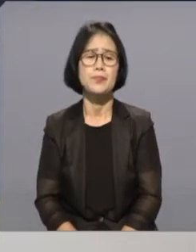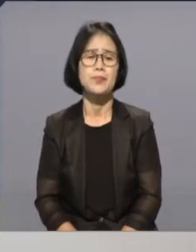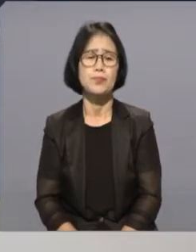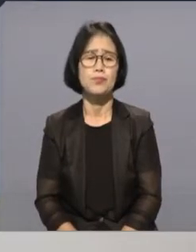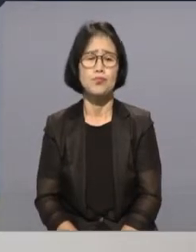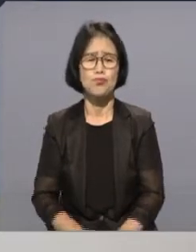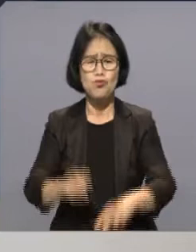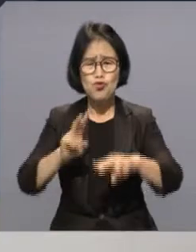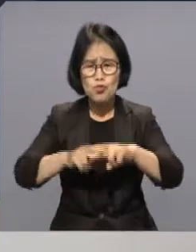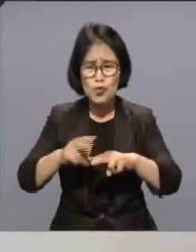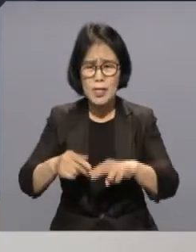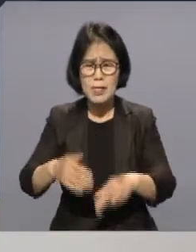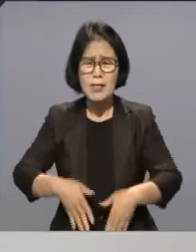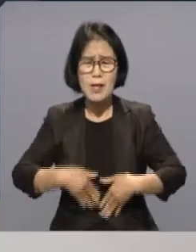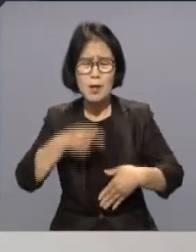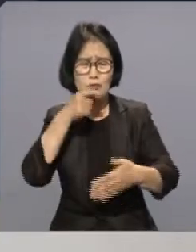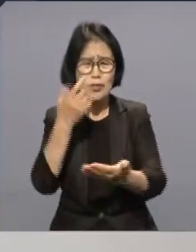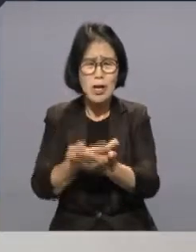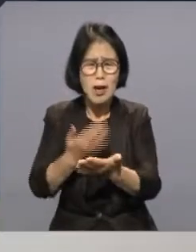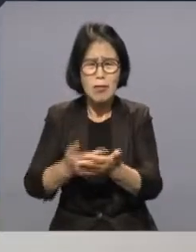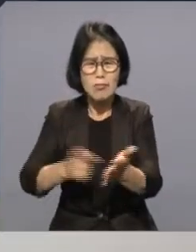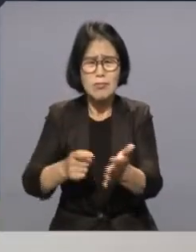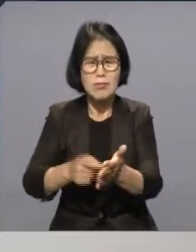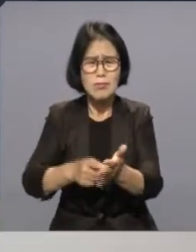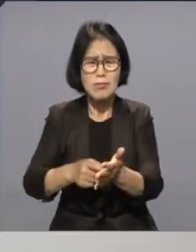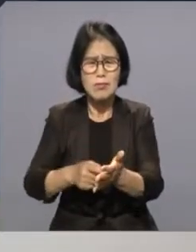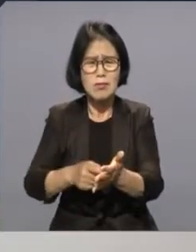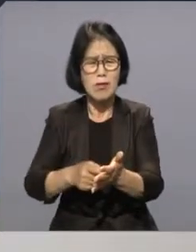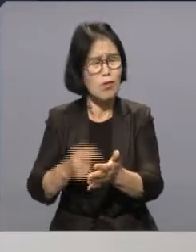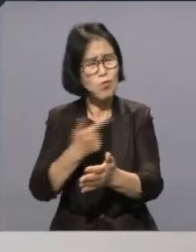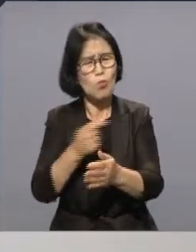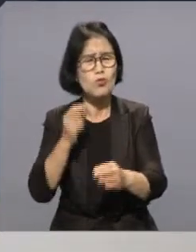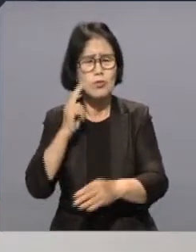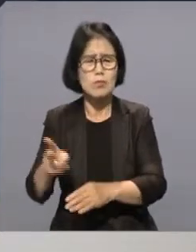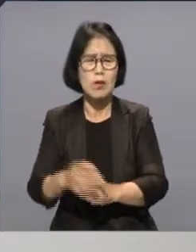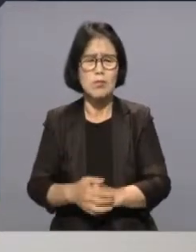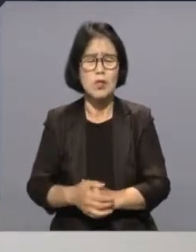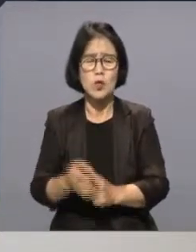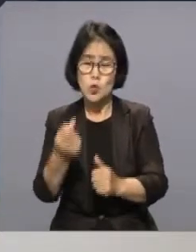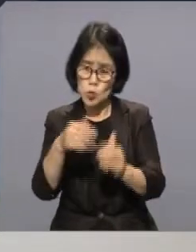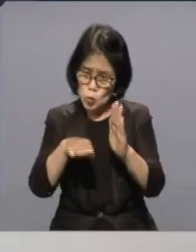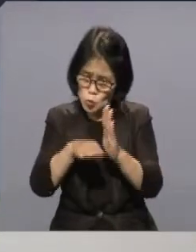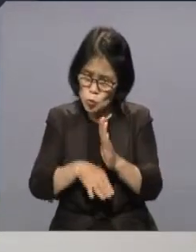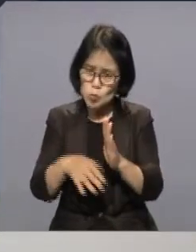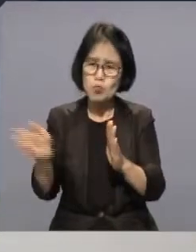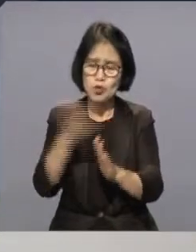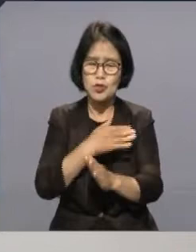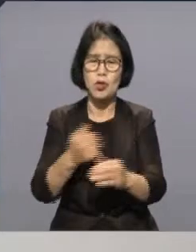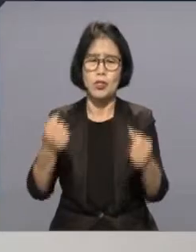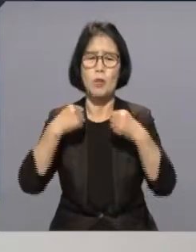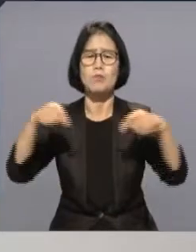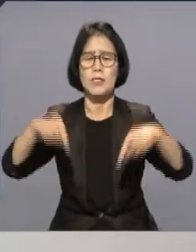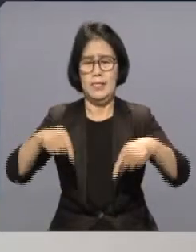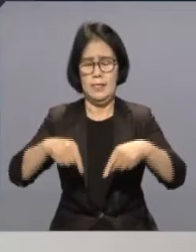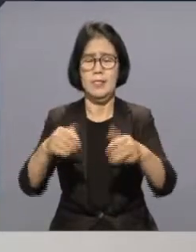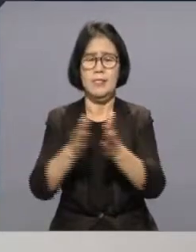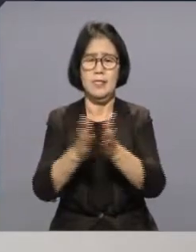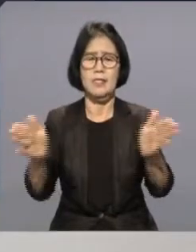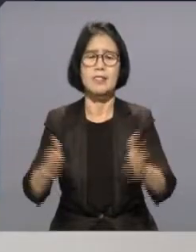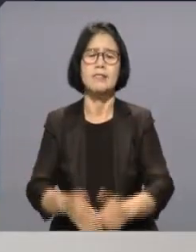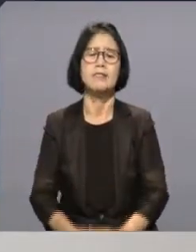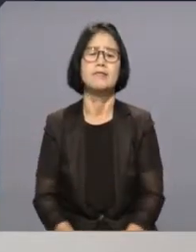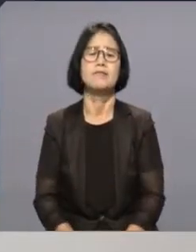우물에서 숨을 참는 계획이죠. 그때 연정 얘기하는 것은 너무 많이 나간 얘기입니다. 낮은 단계에 협치해서 대책해서